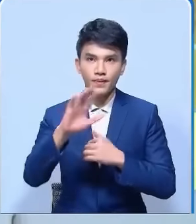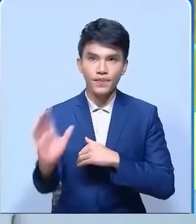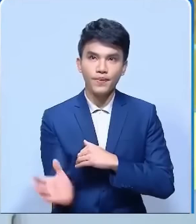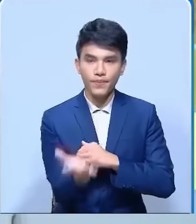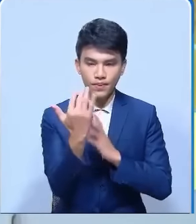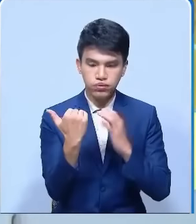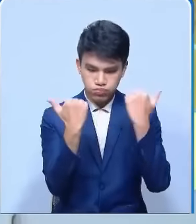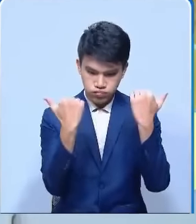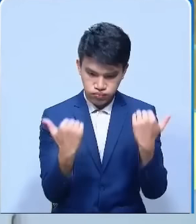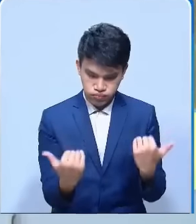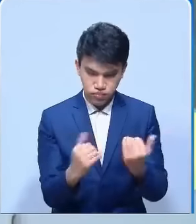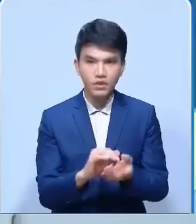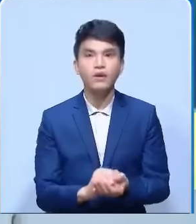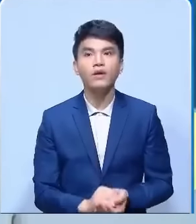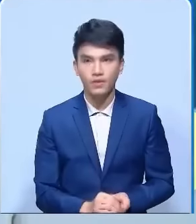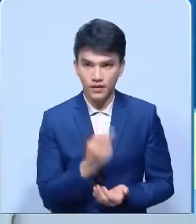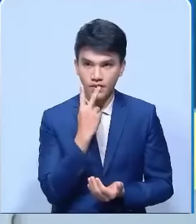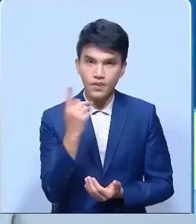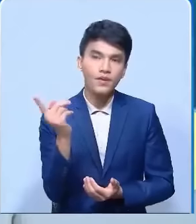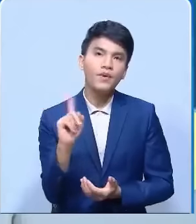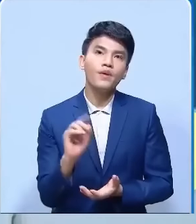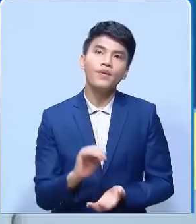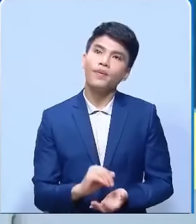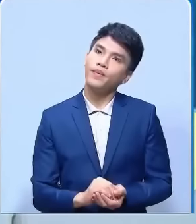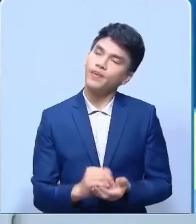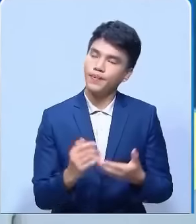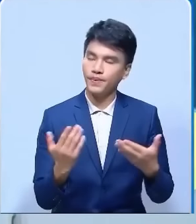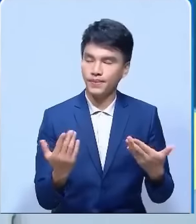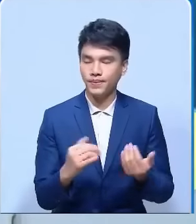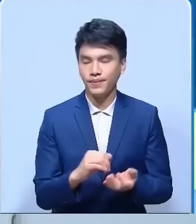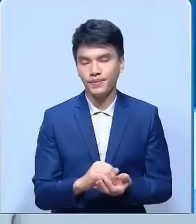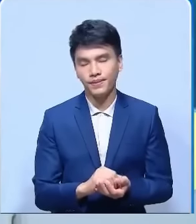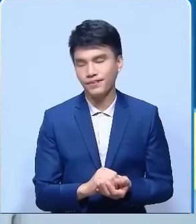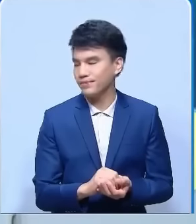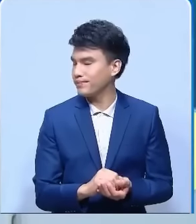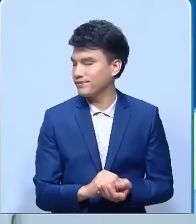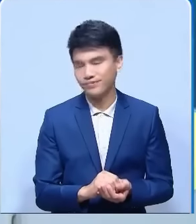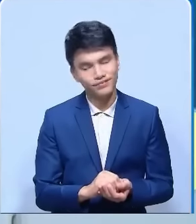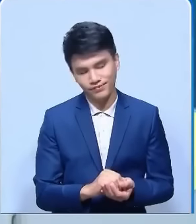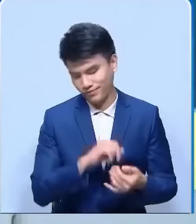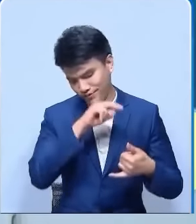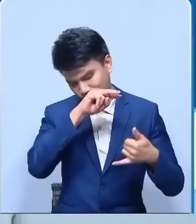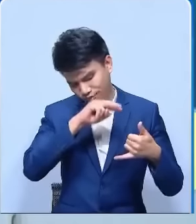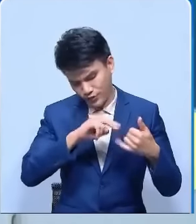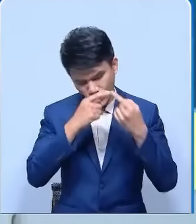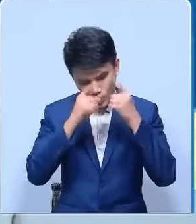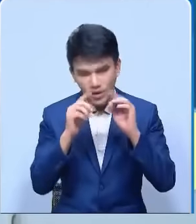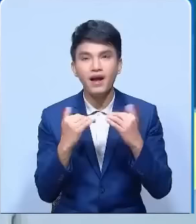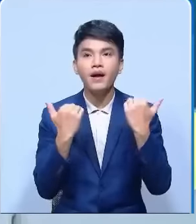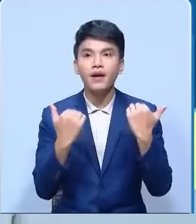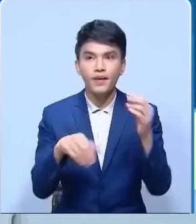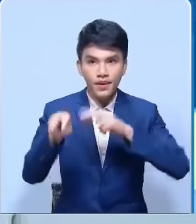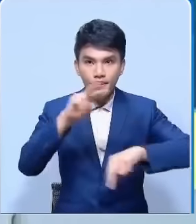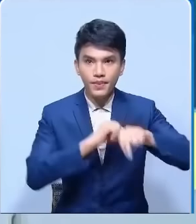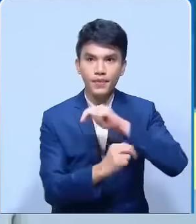าจับพิรุธกันหน่อยนะคะคนมีพิรุธเนี่ยทำยังไงยังไงเมื่อปิดไม่มิดนะคะคืออย่างนี้เจ้าหน้าที่เขาไปบุกคนบ้